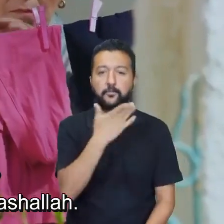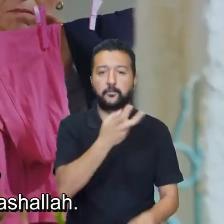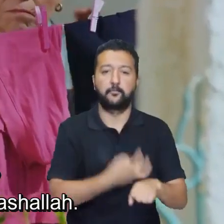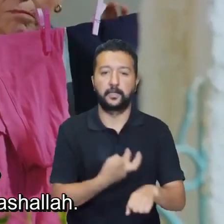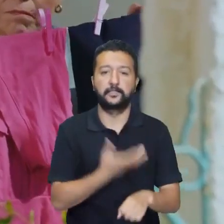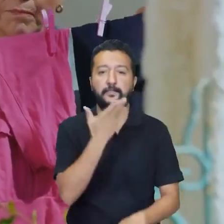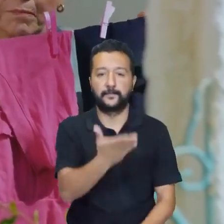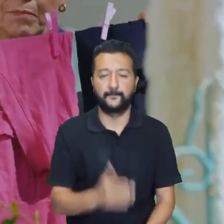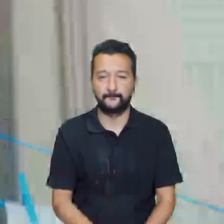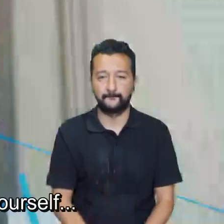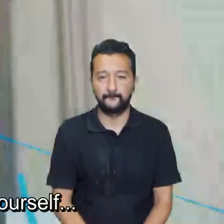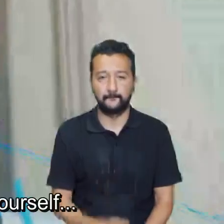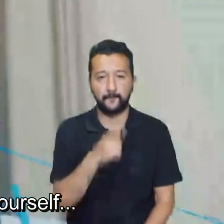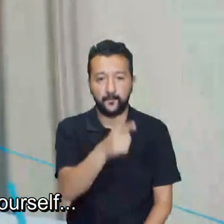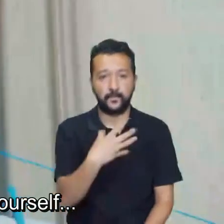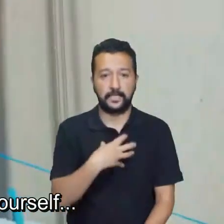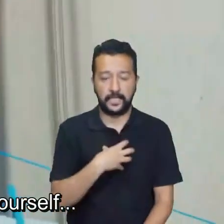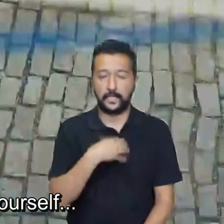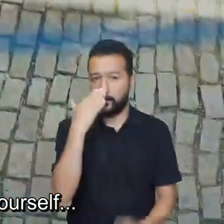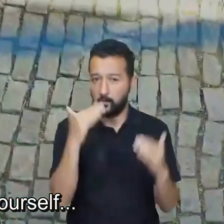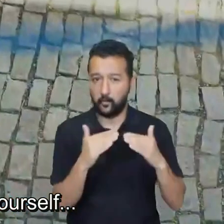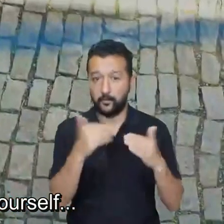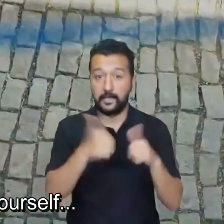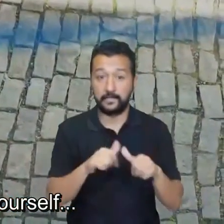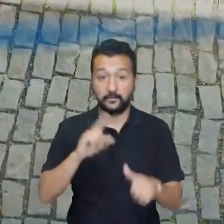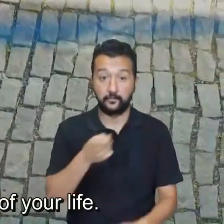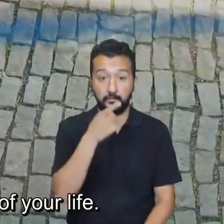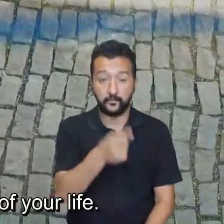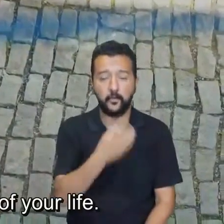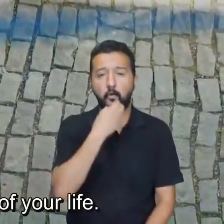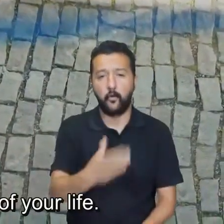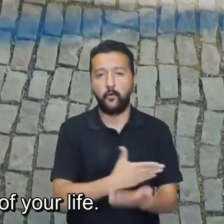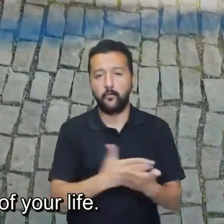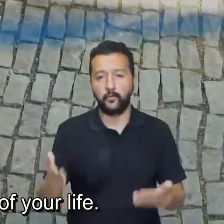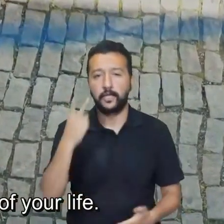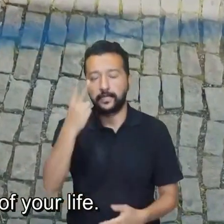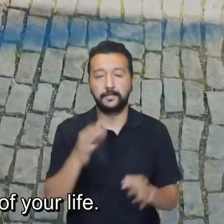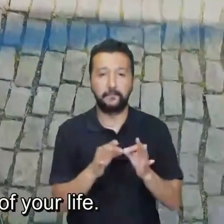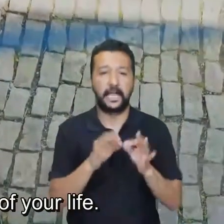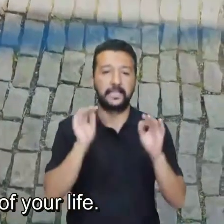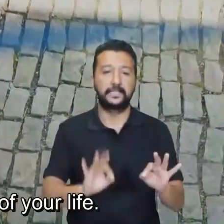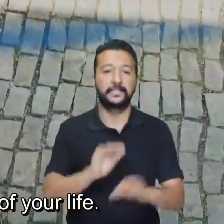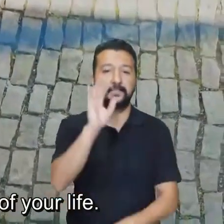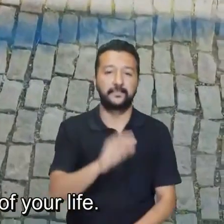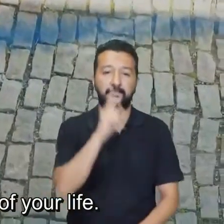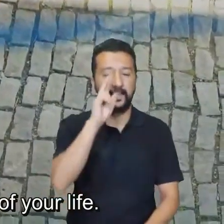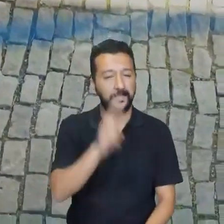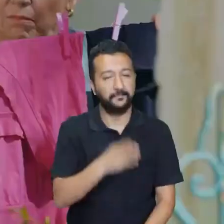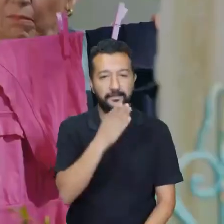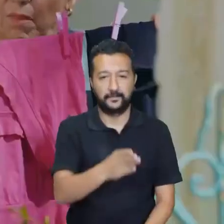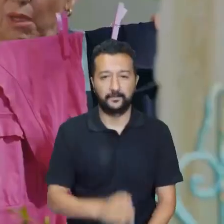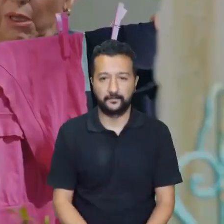adamsın maşallah. Şöyle kendine uygun bir eş bulsan, ömrünün ikinci baharını yaşarsın